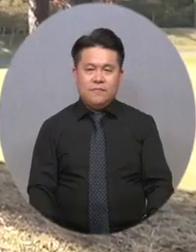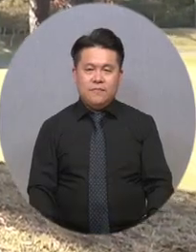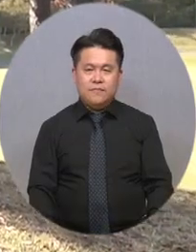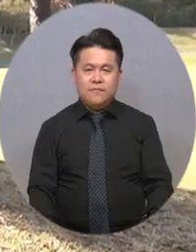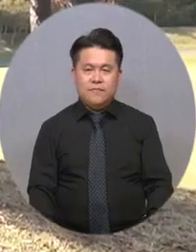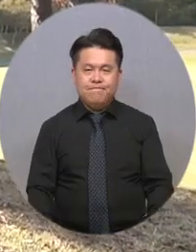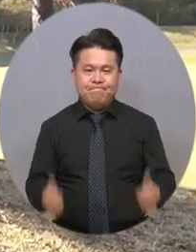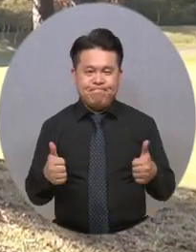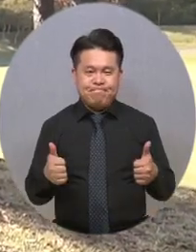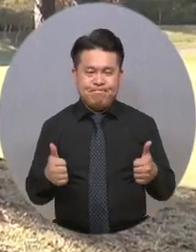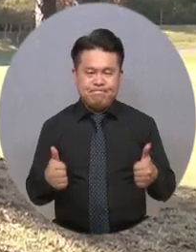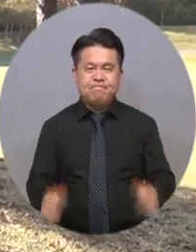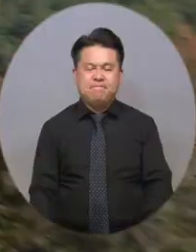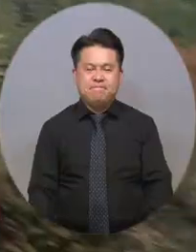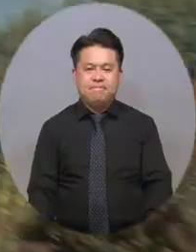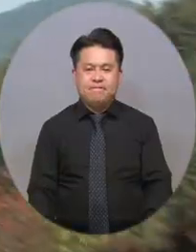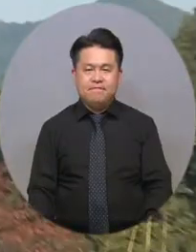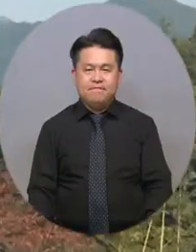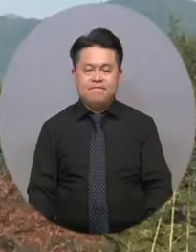굿샷.